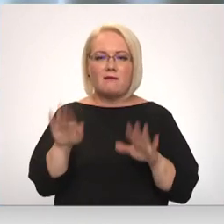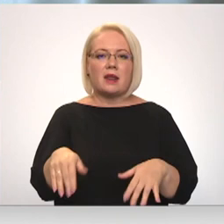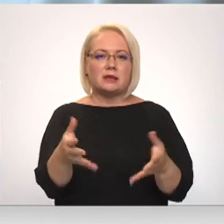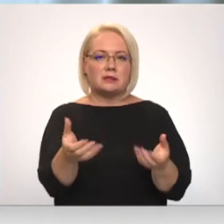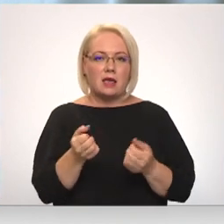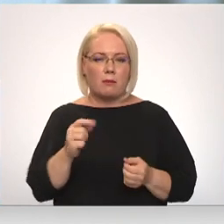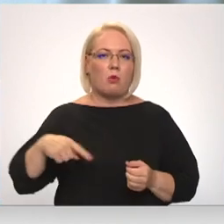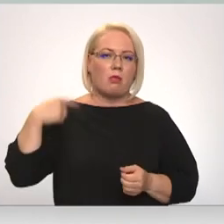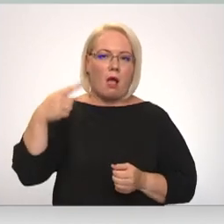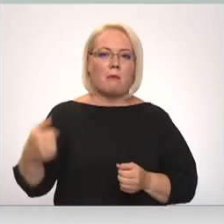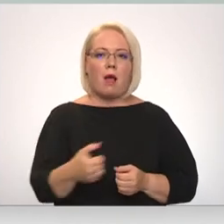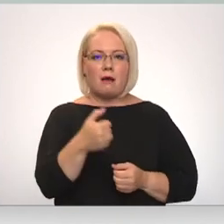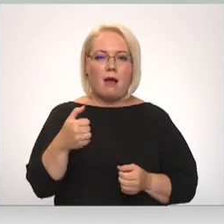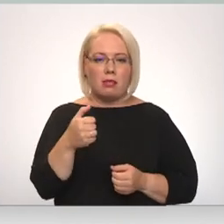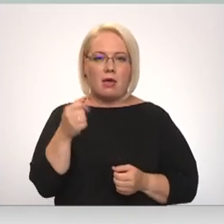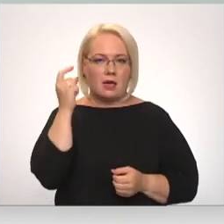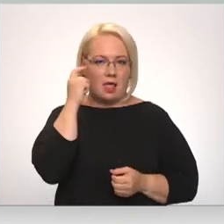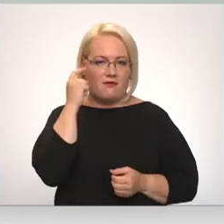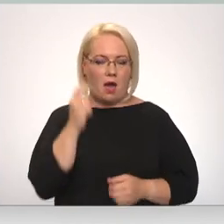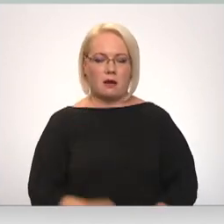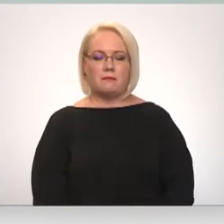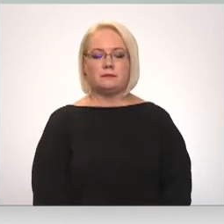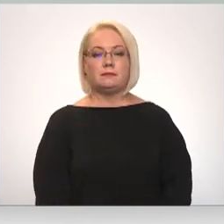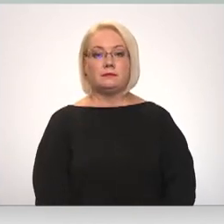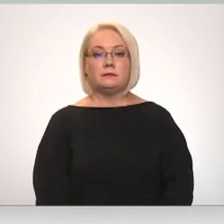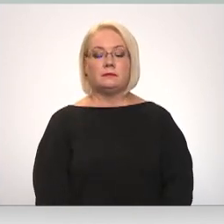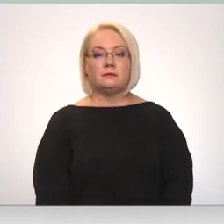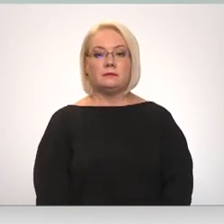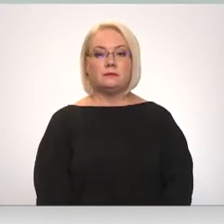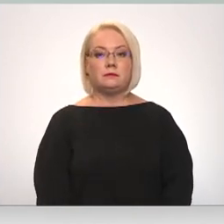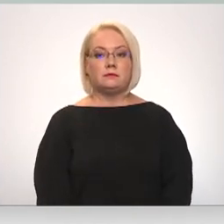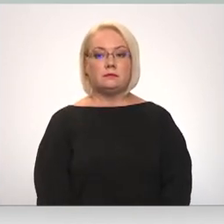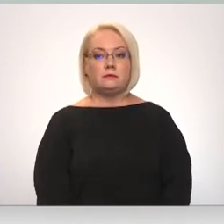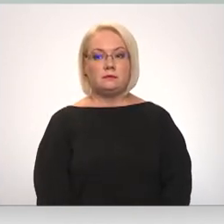gada janvāra. Ilja Koziņs, Aigars Kauļevski, Sainis Kupčs, Latvijas televīzija.